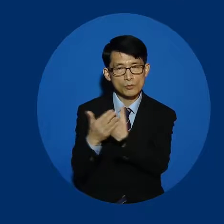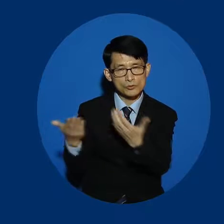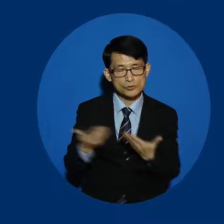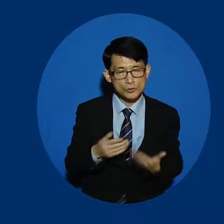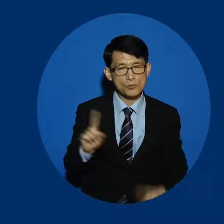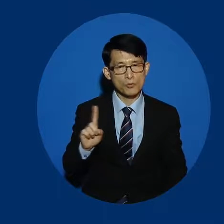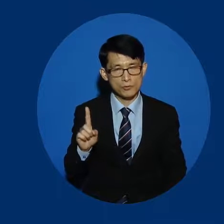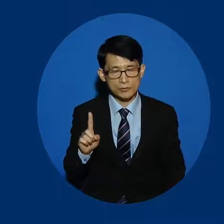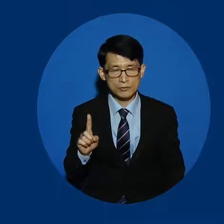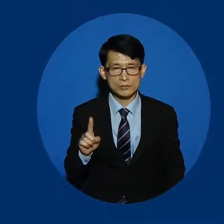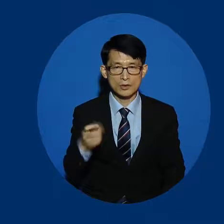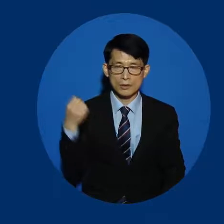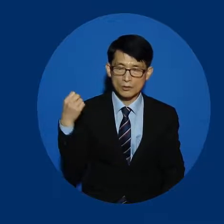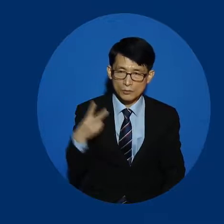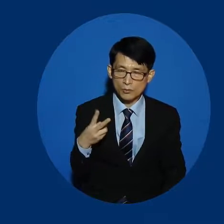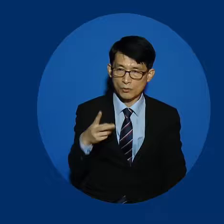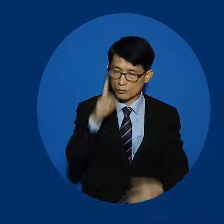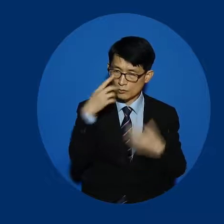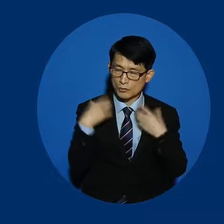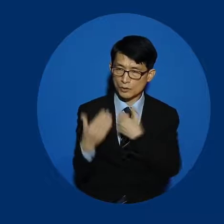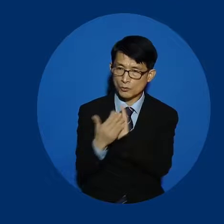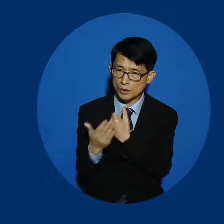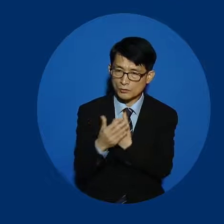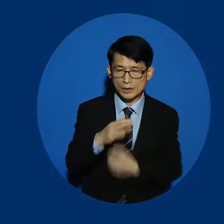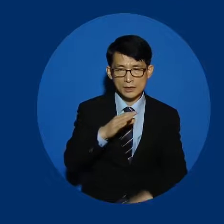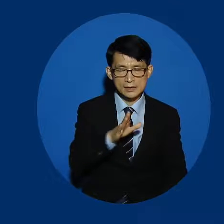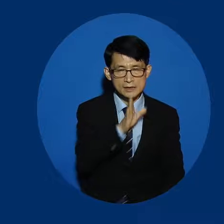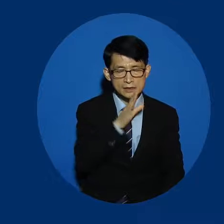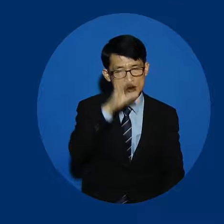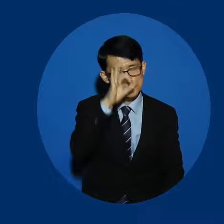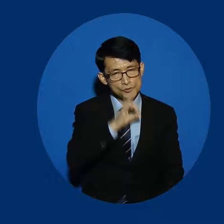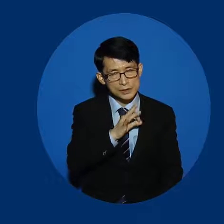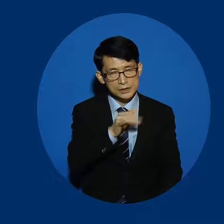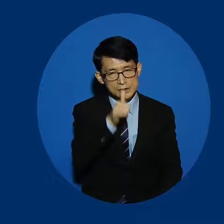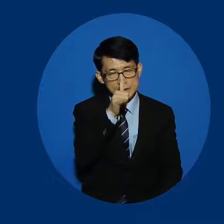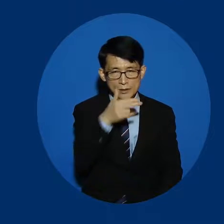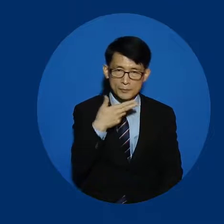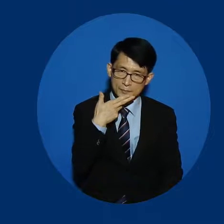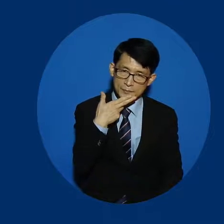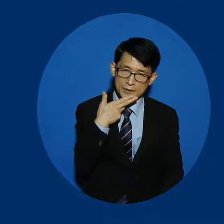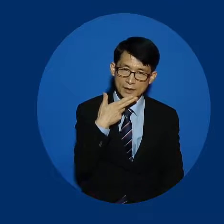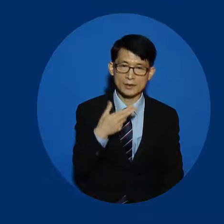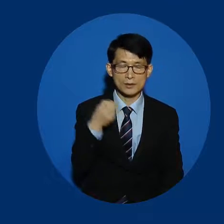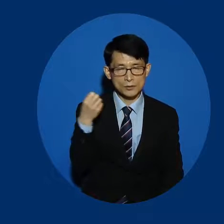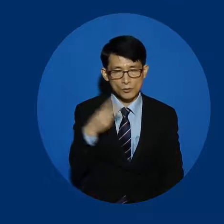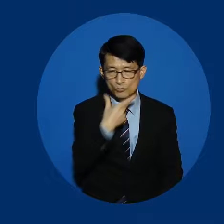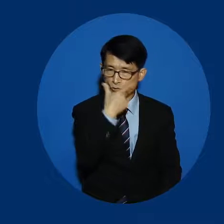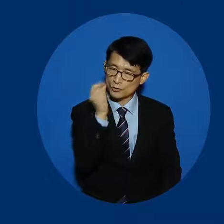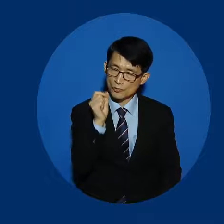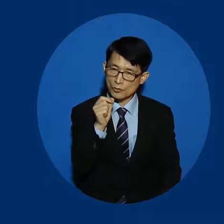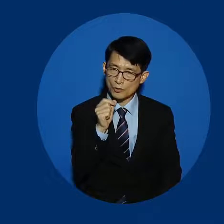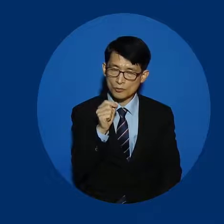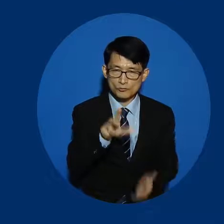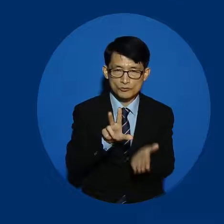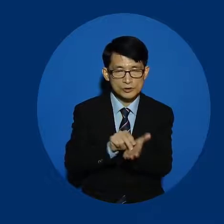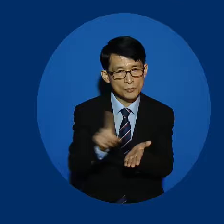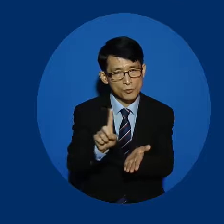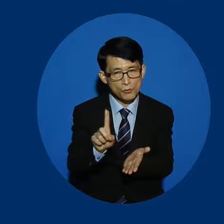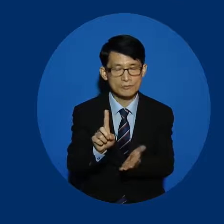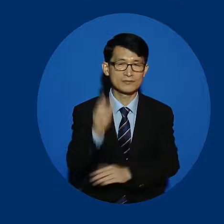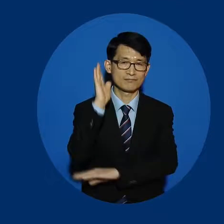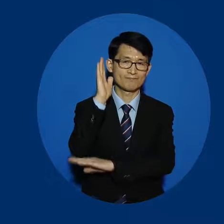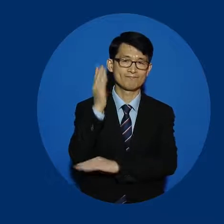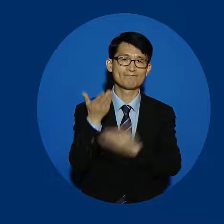불구하고 정부 대응이 적절한지, 그렇다면 부족하다면 어떤 걸 준비해야 될지를 말씀을 드리는 방향으로 하겠습니다.